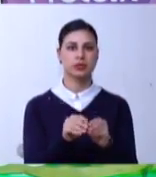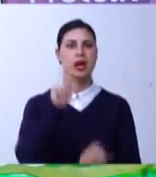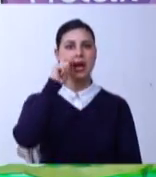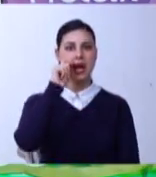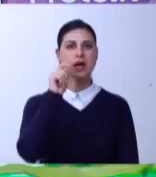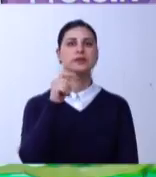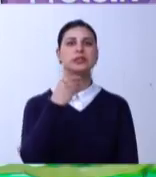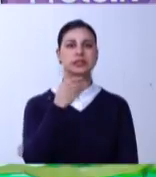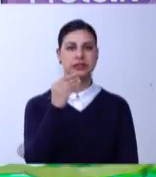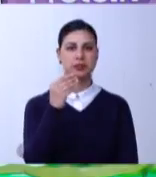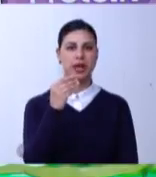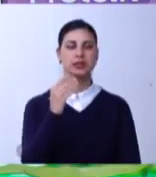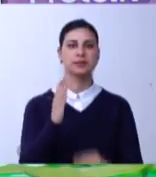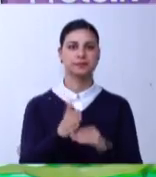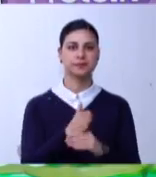ხახვი წიწმატი,